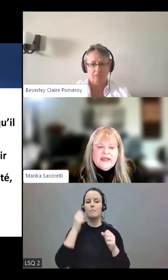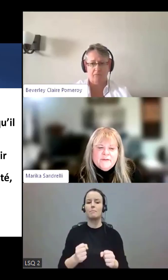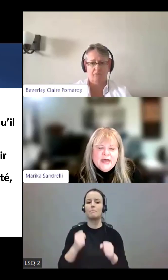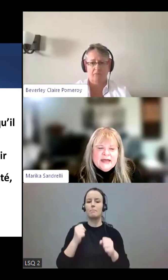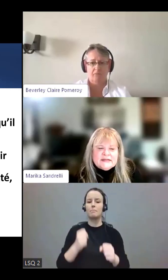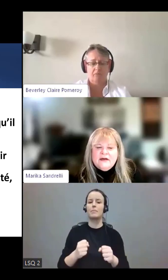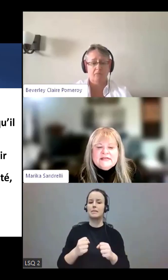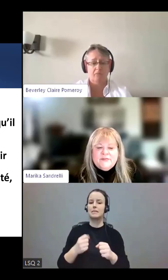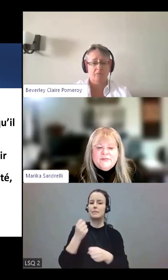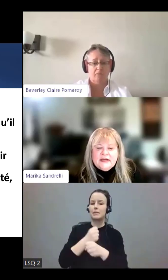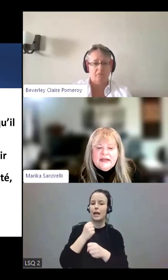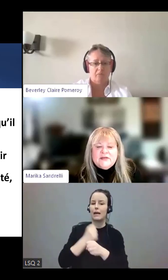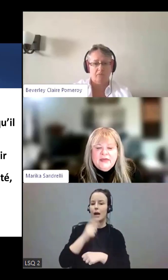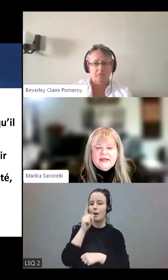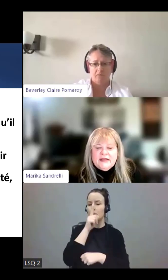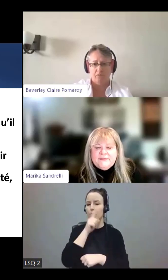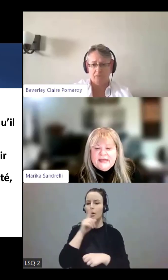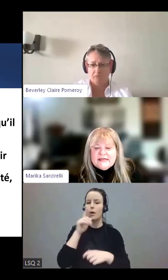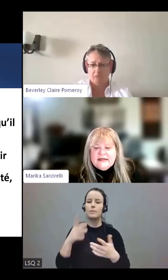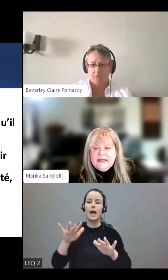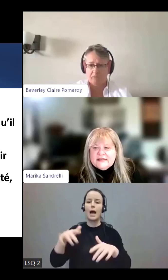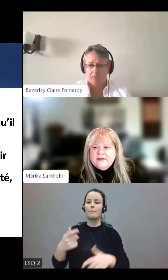base.